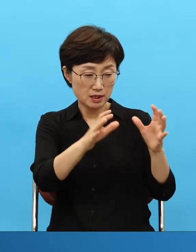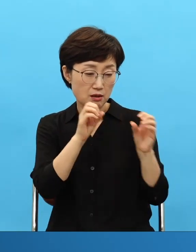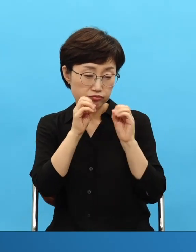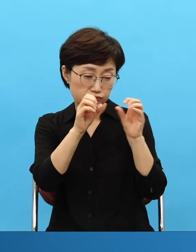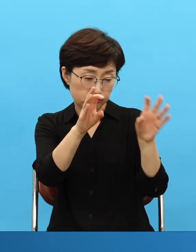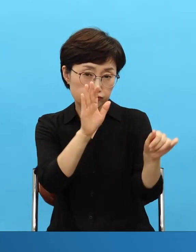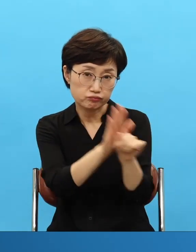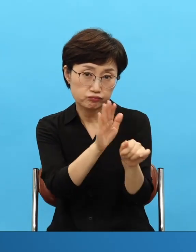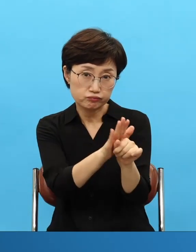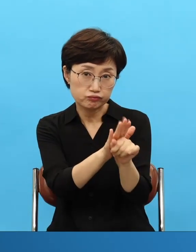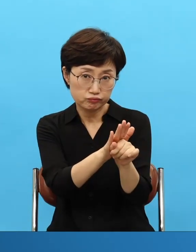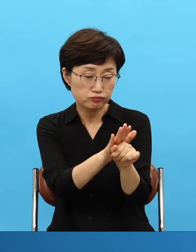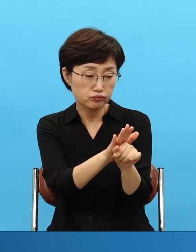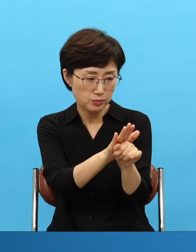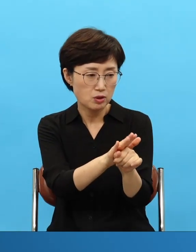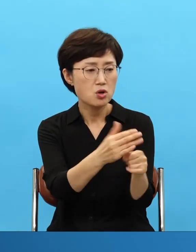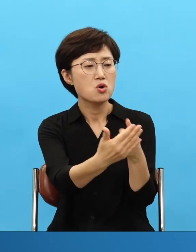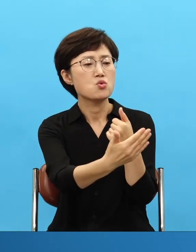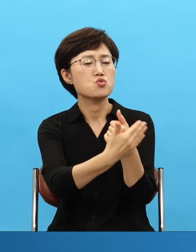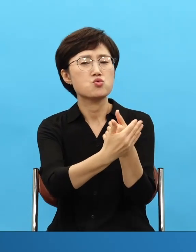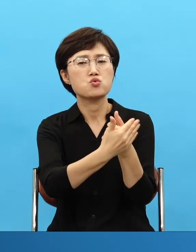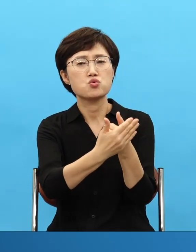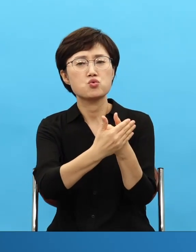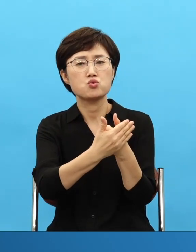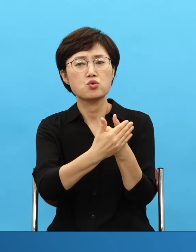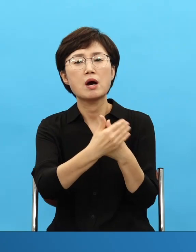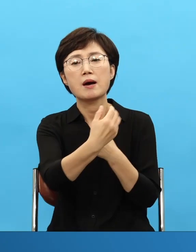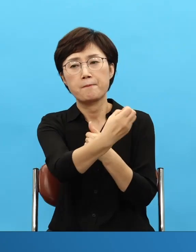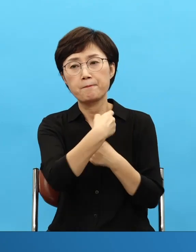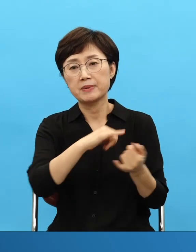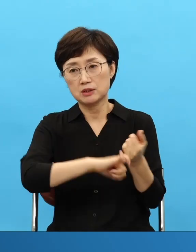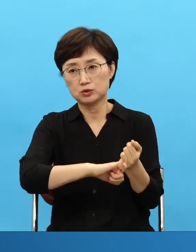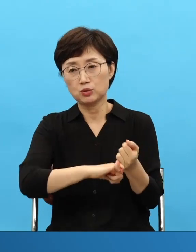돕겠다는 바누아투의 국가적 인정의 의미가 담겼습니다.